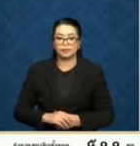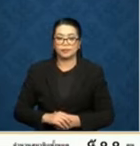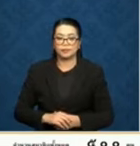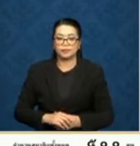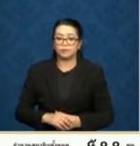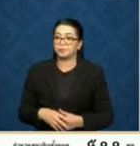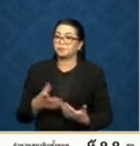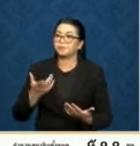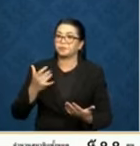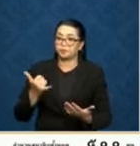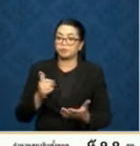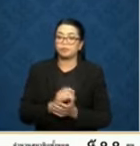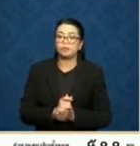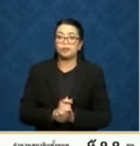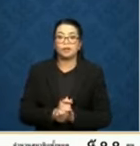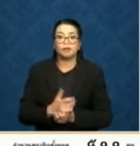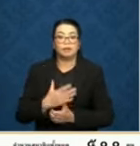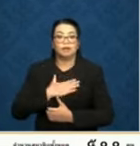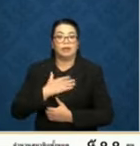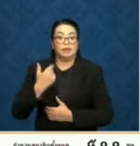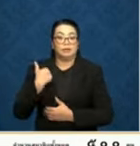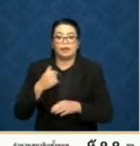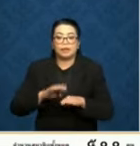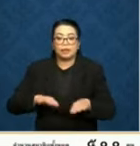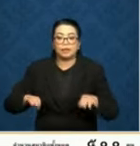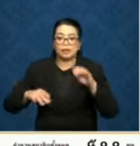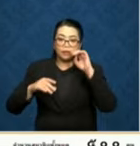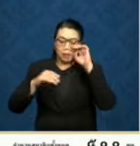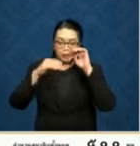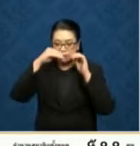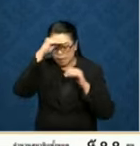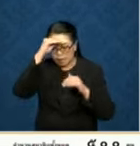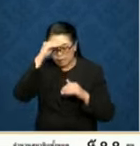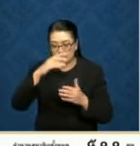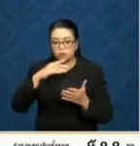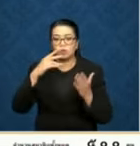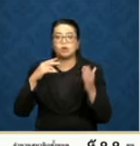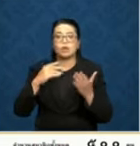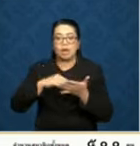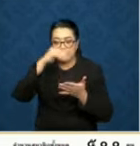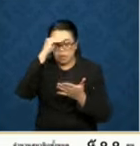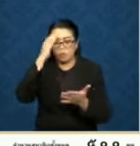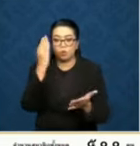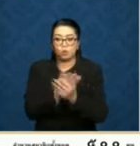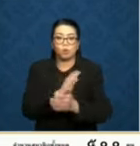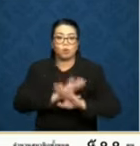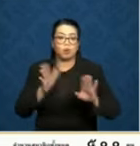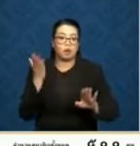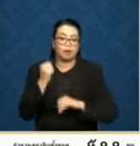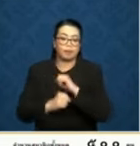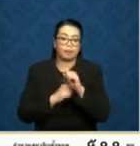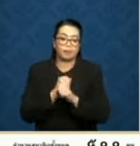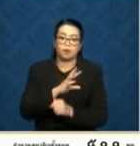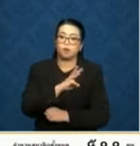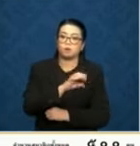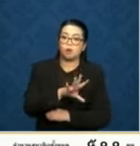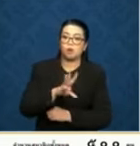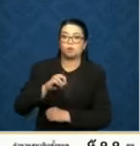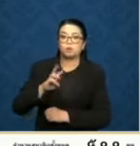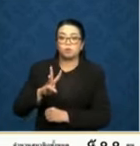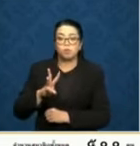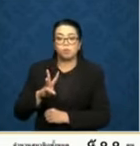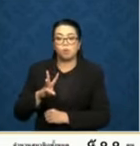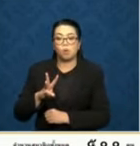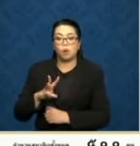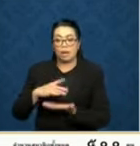นอกจนั้ แลไม่นาเชอนะครับเรามีเด็กนัเรีนที่หลุดออกจากการศกษา เมื่อปี 256566 อยู่ที่ประมาณ